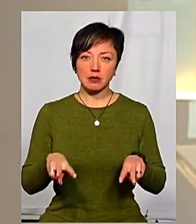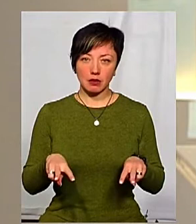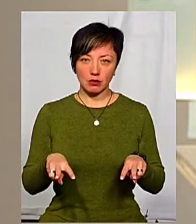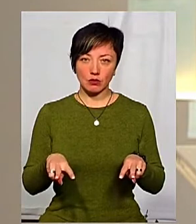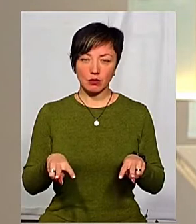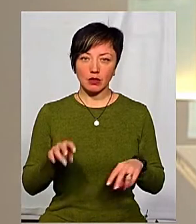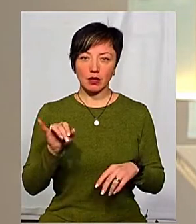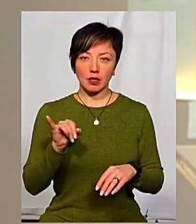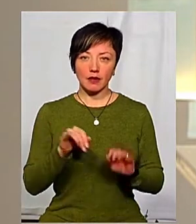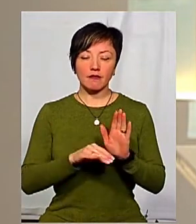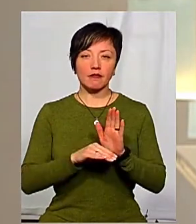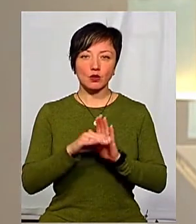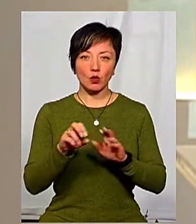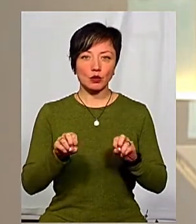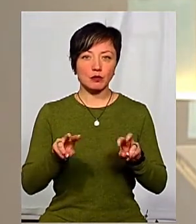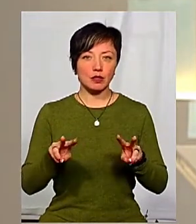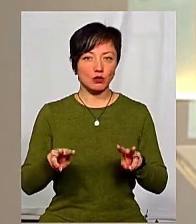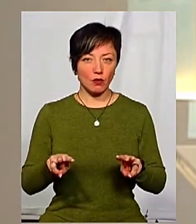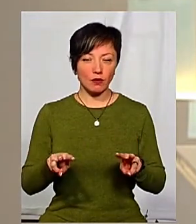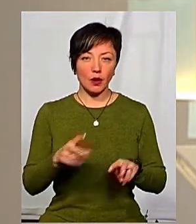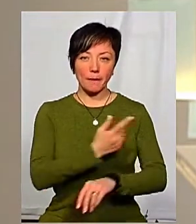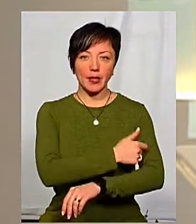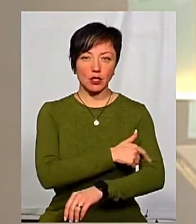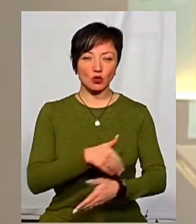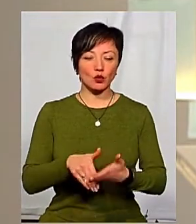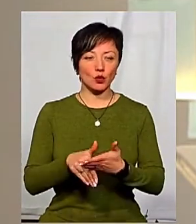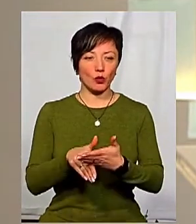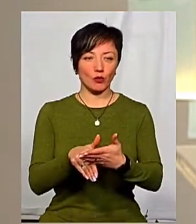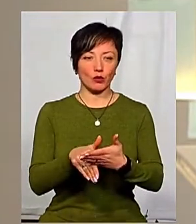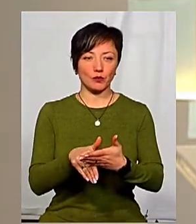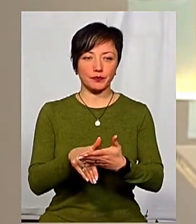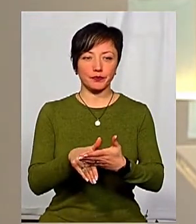спеціалізовану і високоспеціалізовану медичну допомогу.